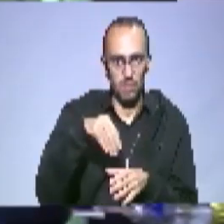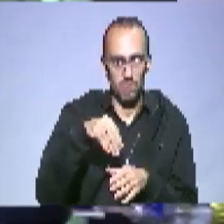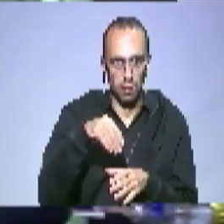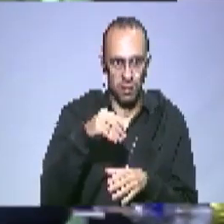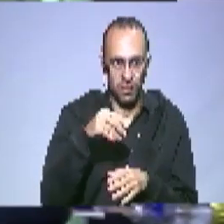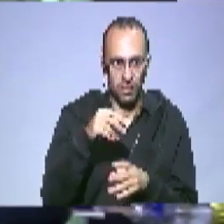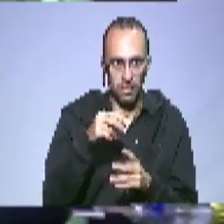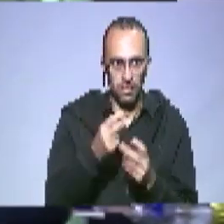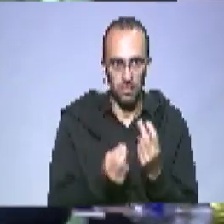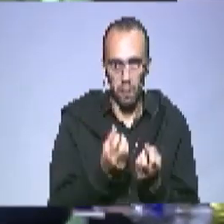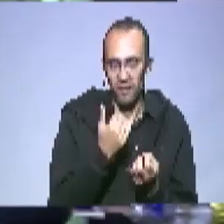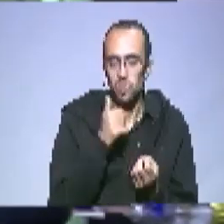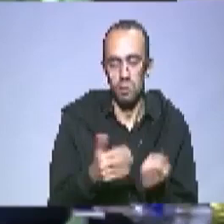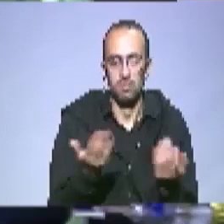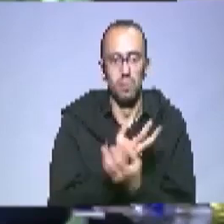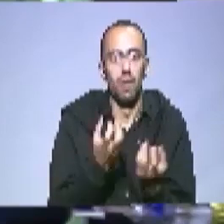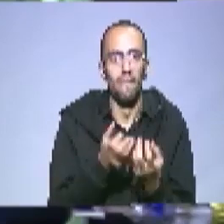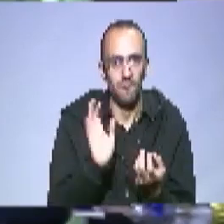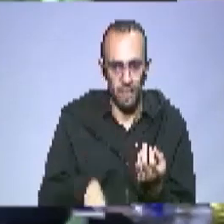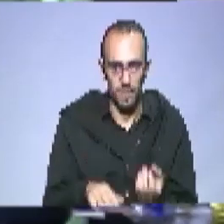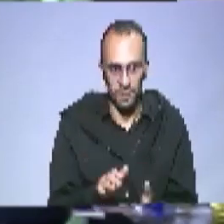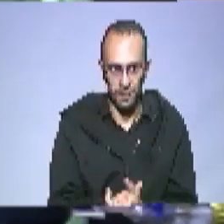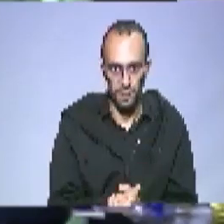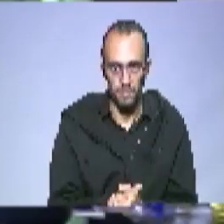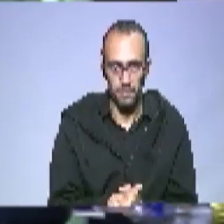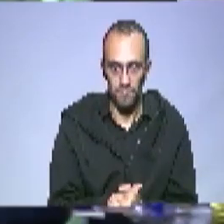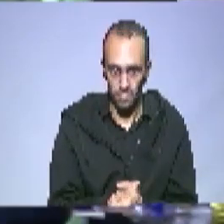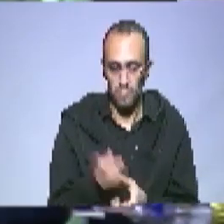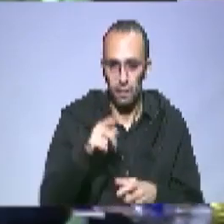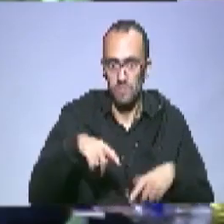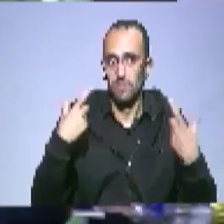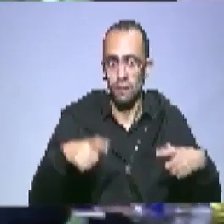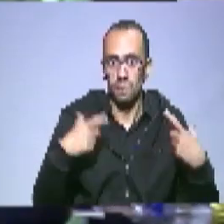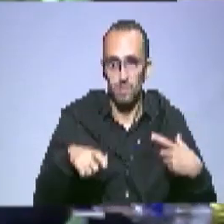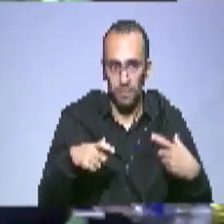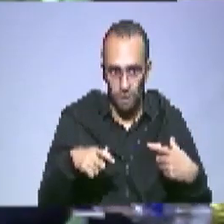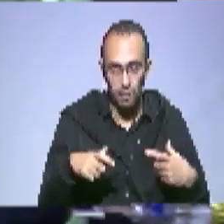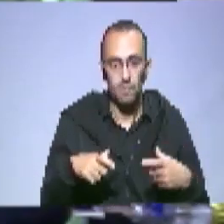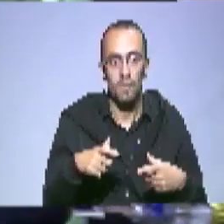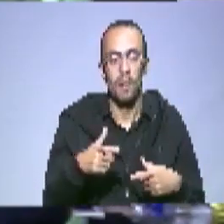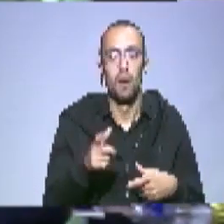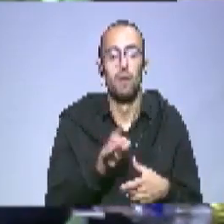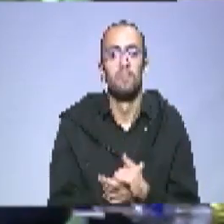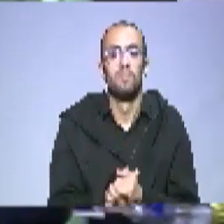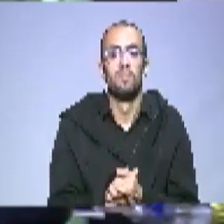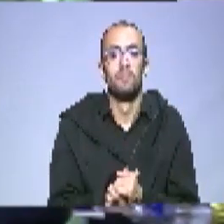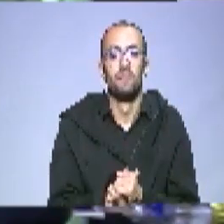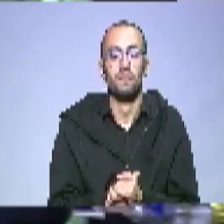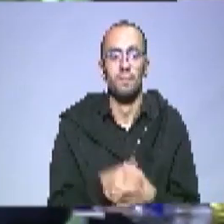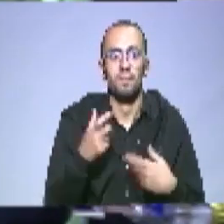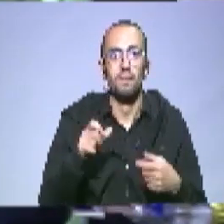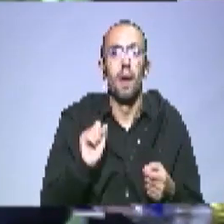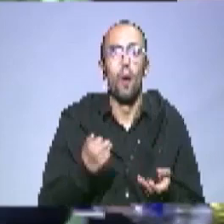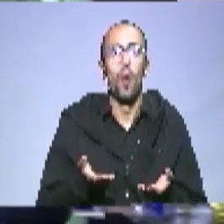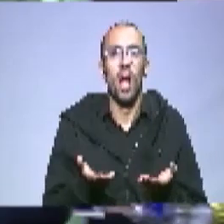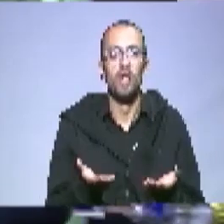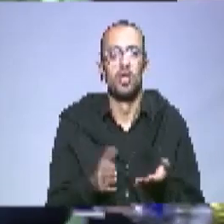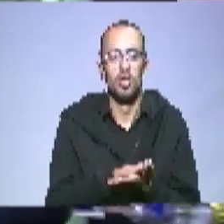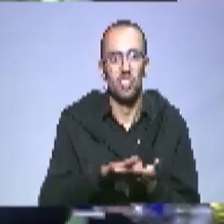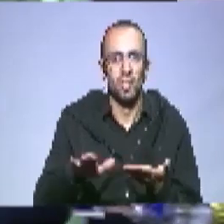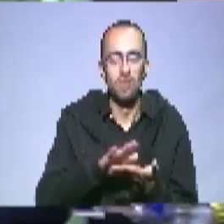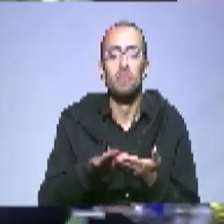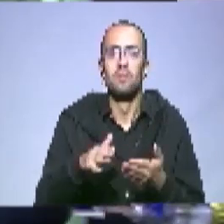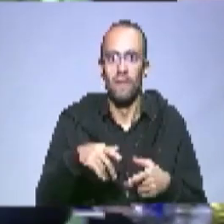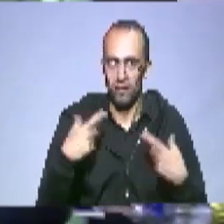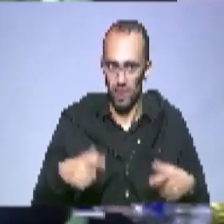ملوخيه ناشفه بالمشروب. هنعمل فطيره شرقي كده بالجلاش، محشيه خضار وغنيه كده بشويه حاجات